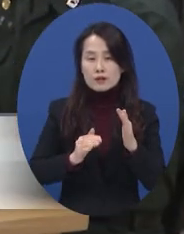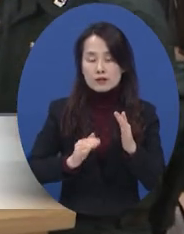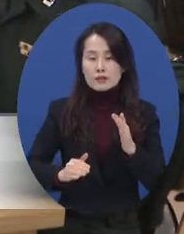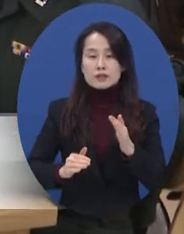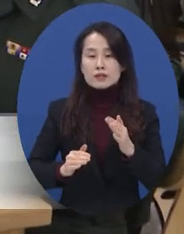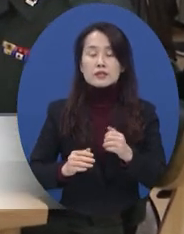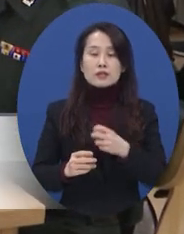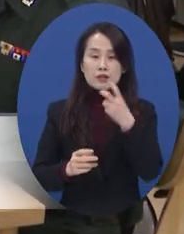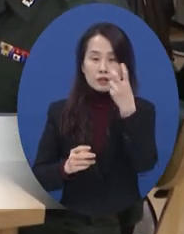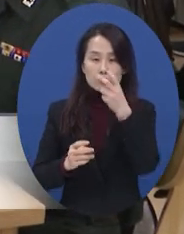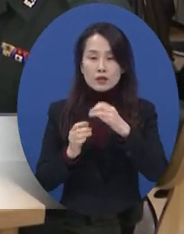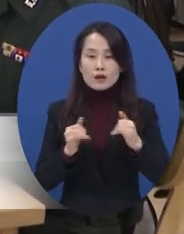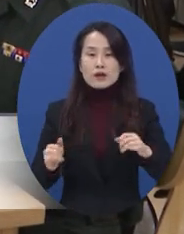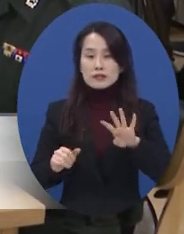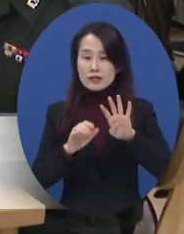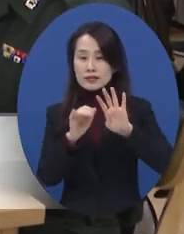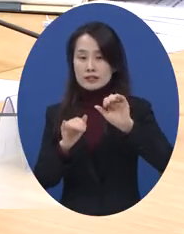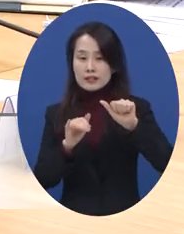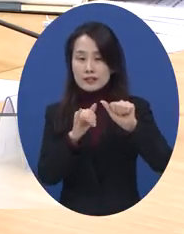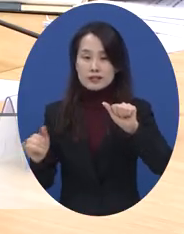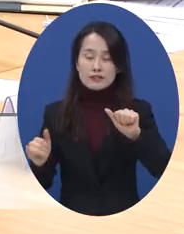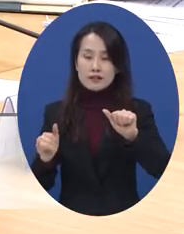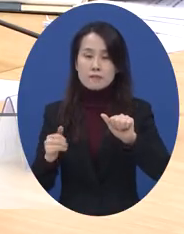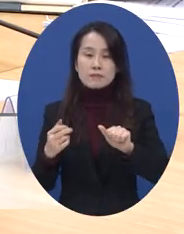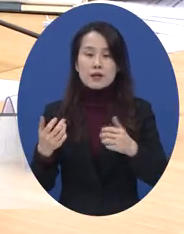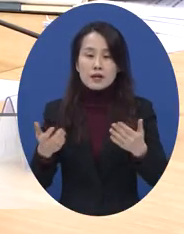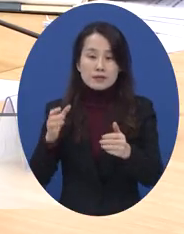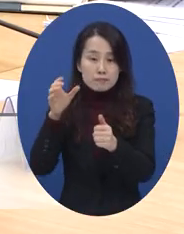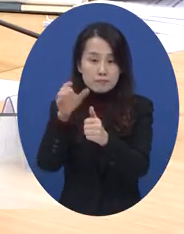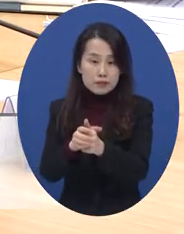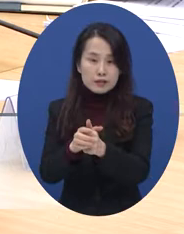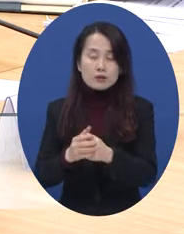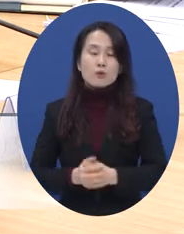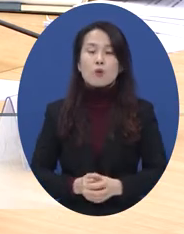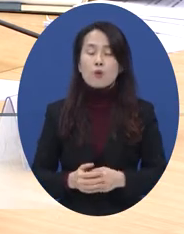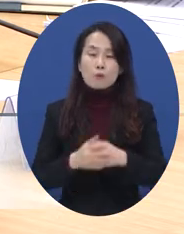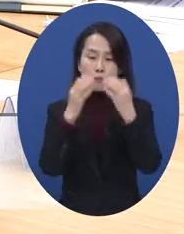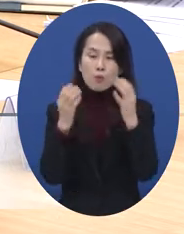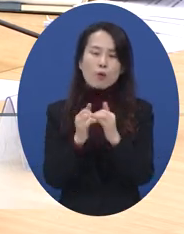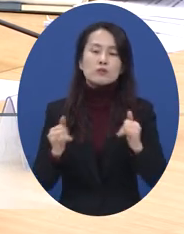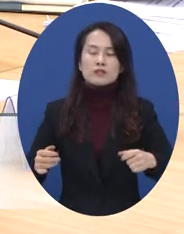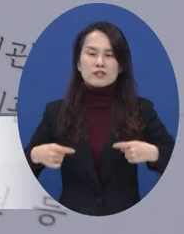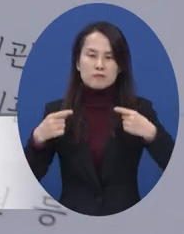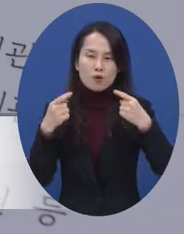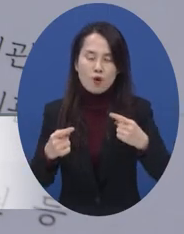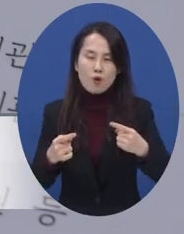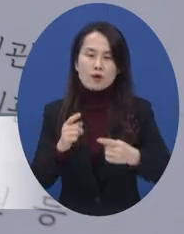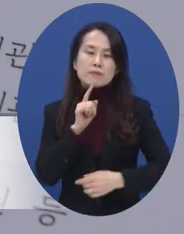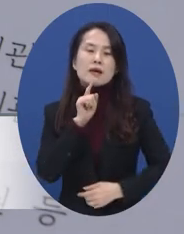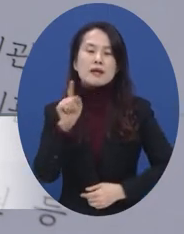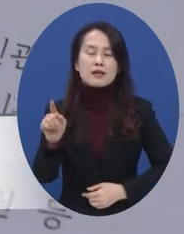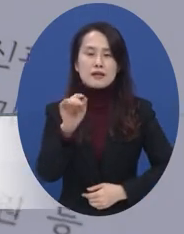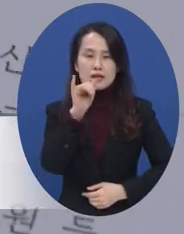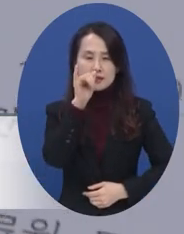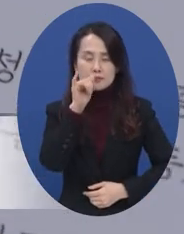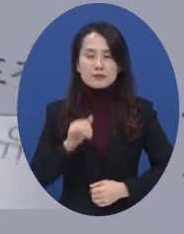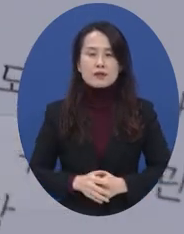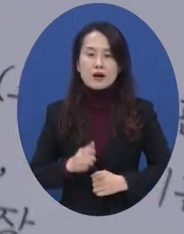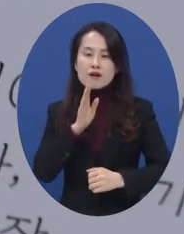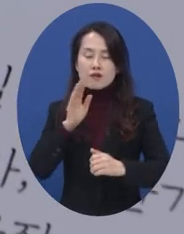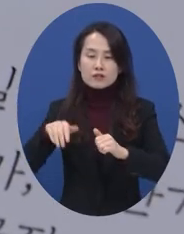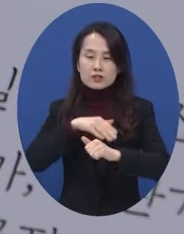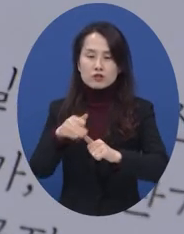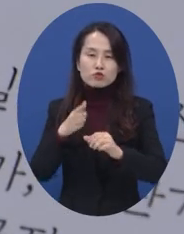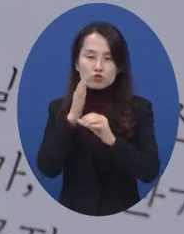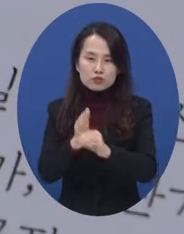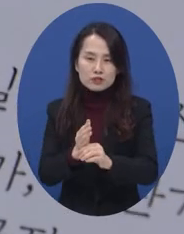역학조사관 5명을 도지사 권한으로 임명하는 등 민간 가용 자원을 최대한 동원하겠다는 뜻을 밝히고 현장 중심의 민관